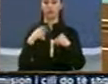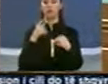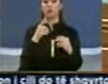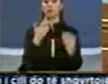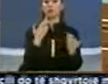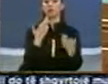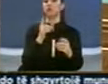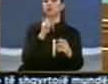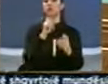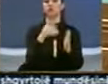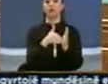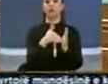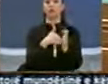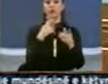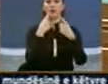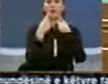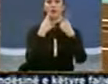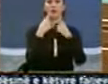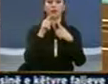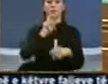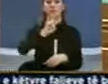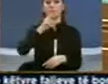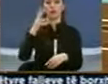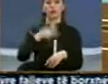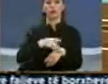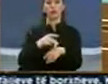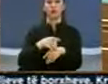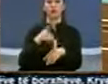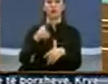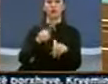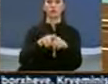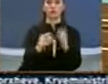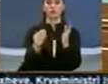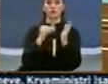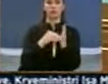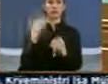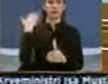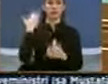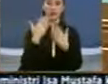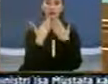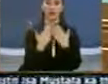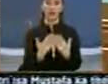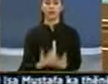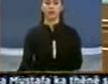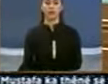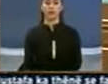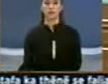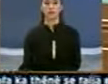objekt diskutimi për çështjen që është ngrit më herët. Faleminderit.